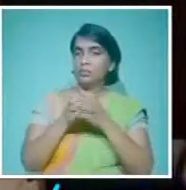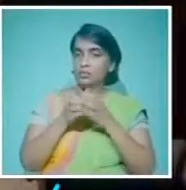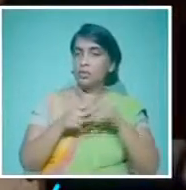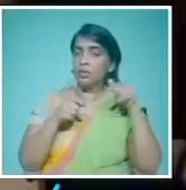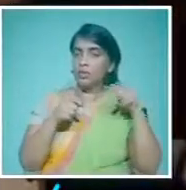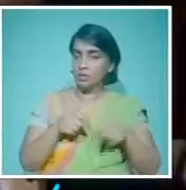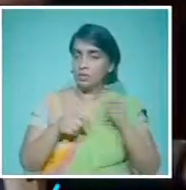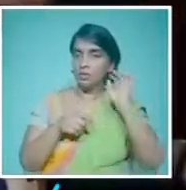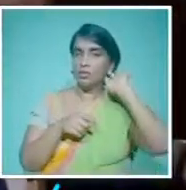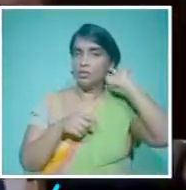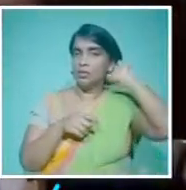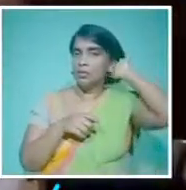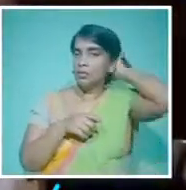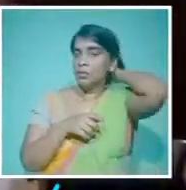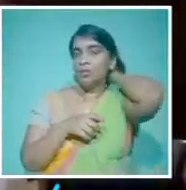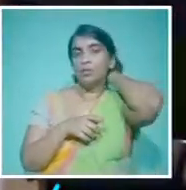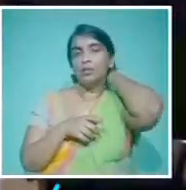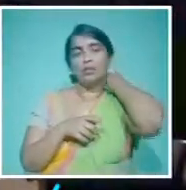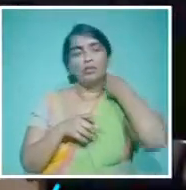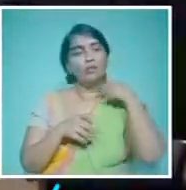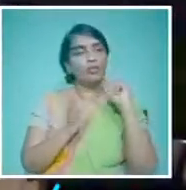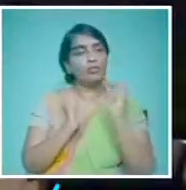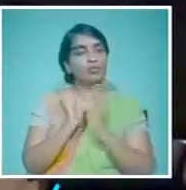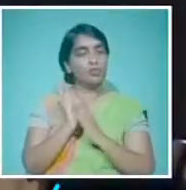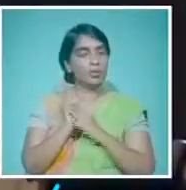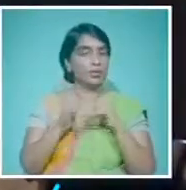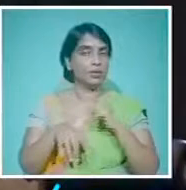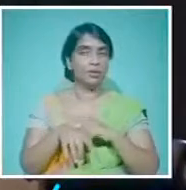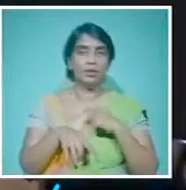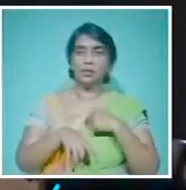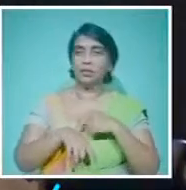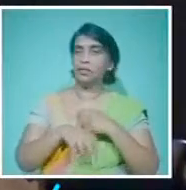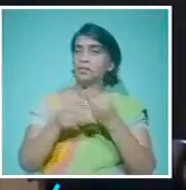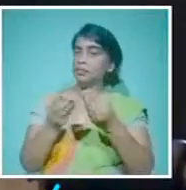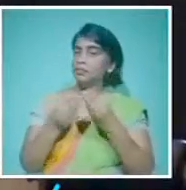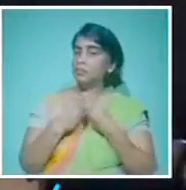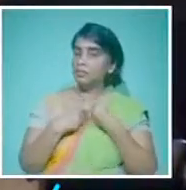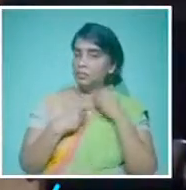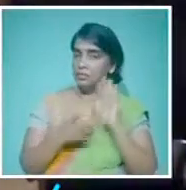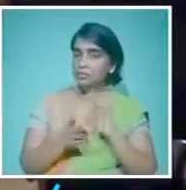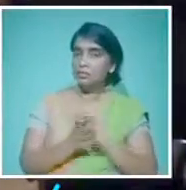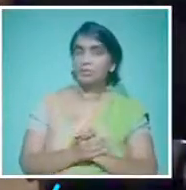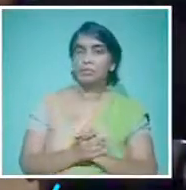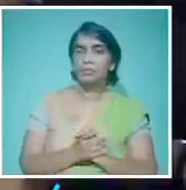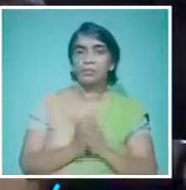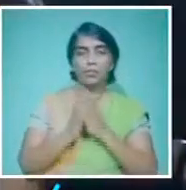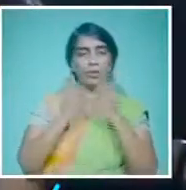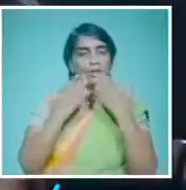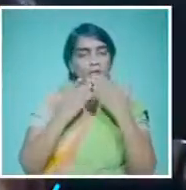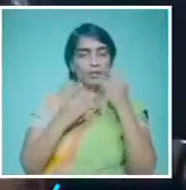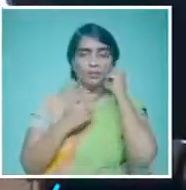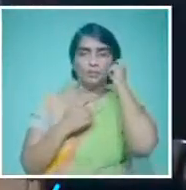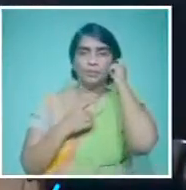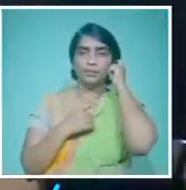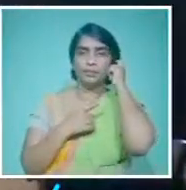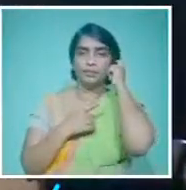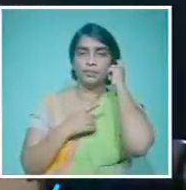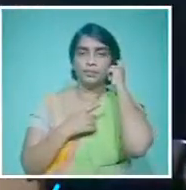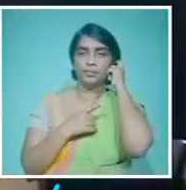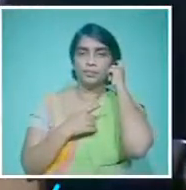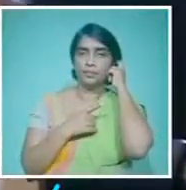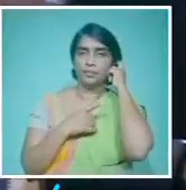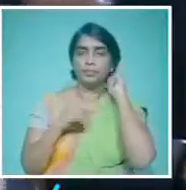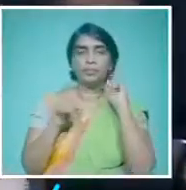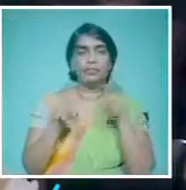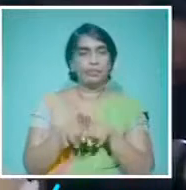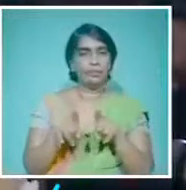Adame Karaka Sabhavastave, Velavalabadi Musambanding, Utumari Sutuantavino.